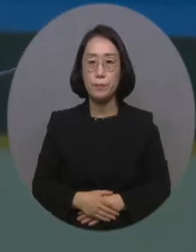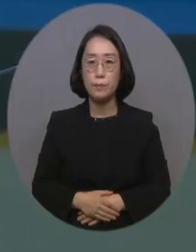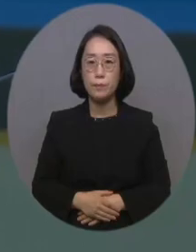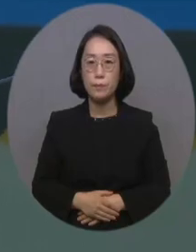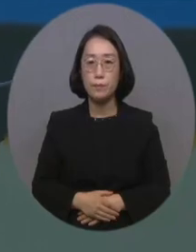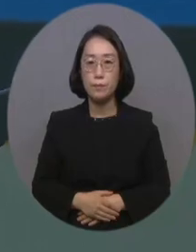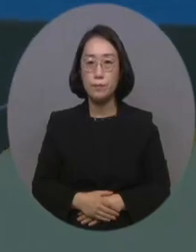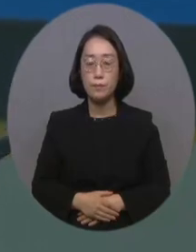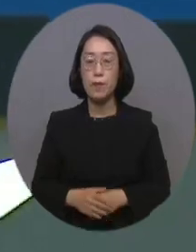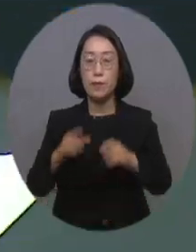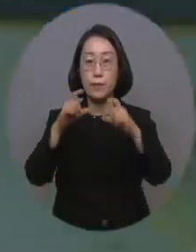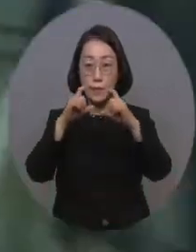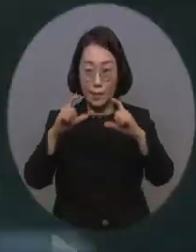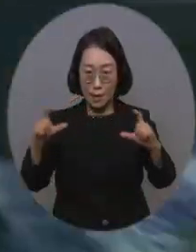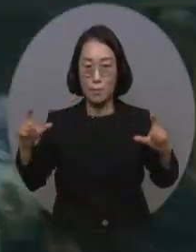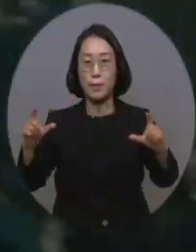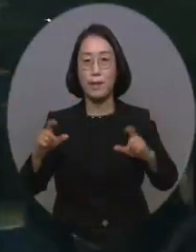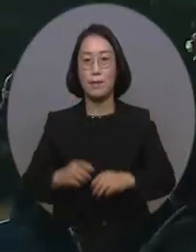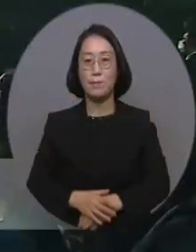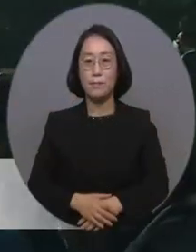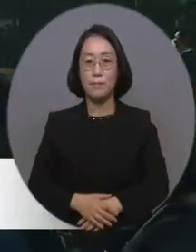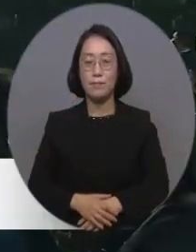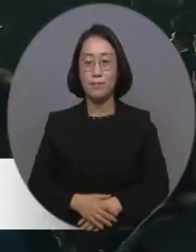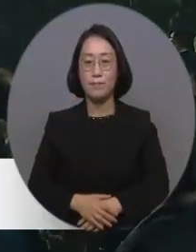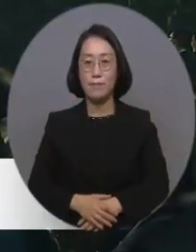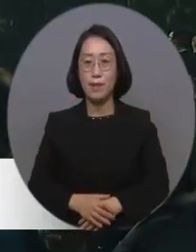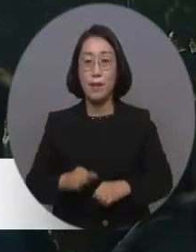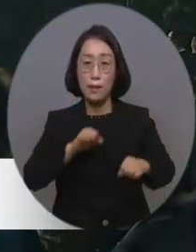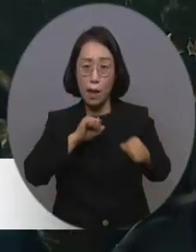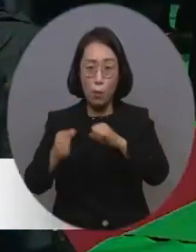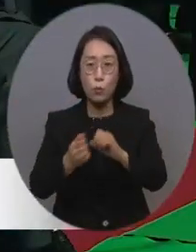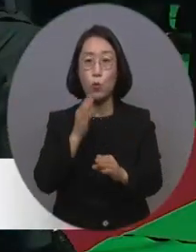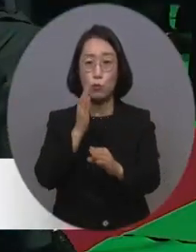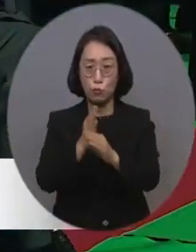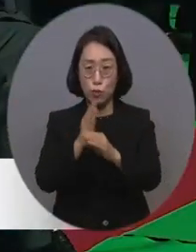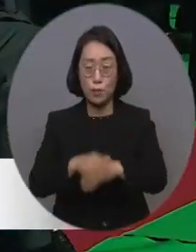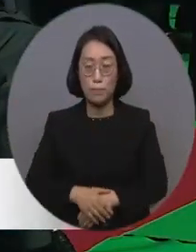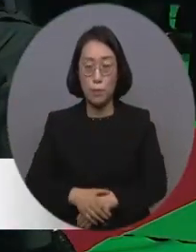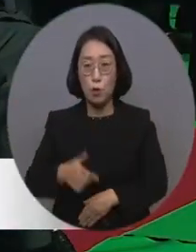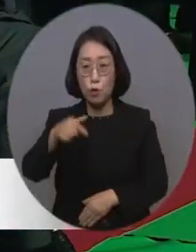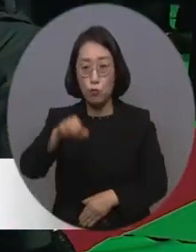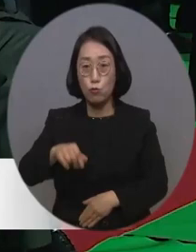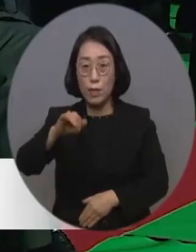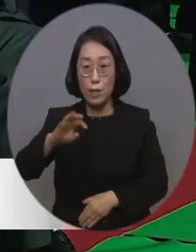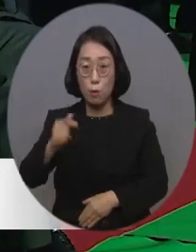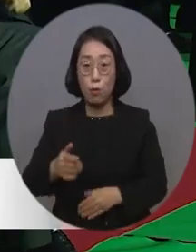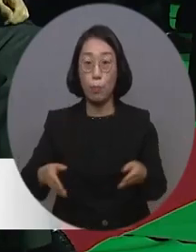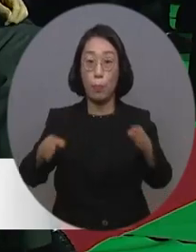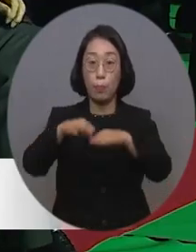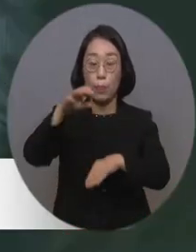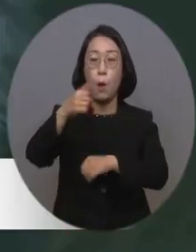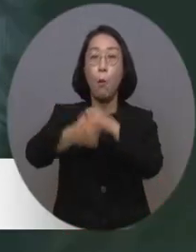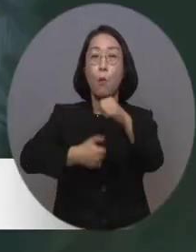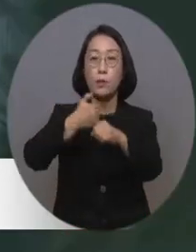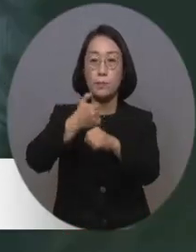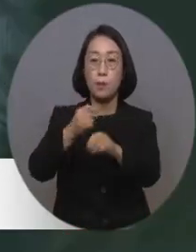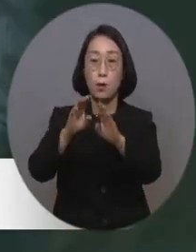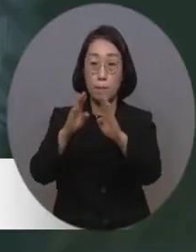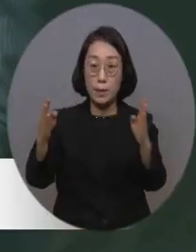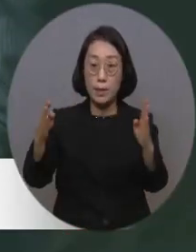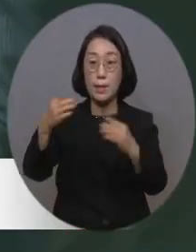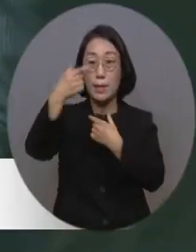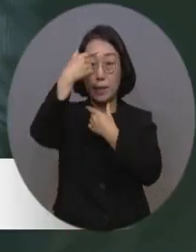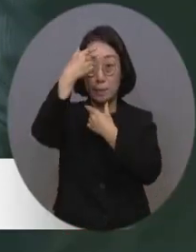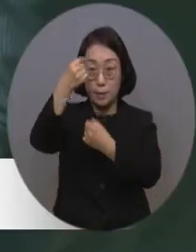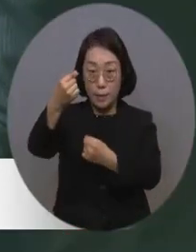개식을 선언합니다. 태권도의 중심. 국기원이 지난달 30일 개원 50주년을 맞이하는